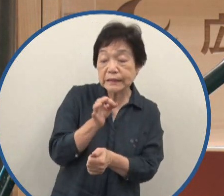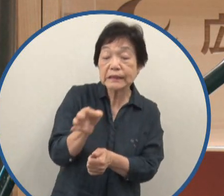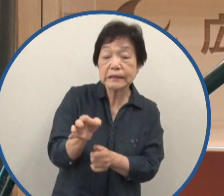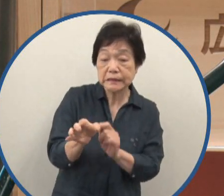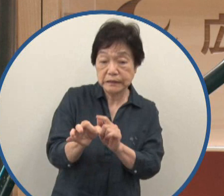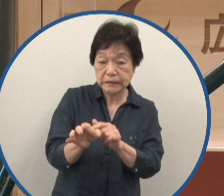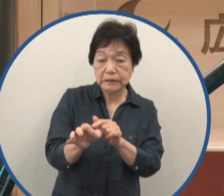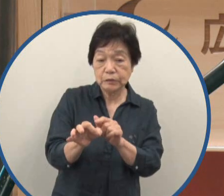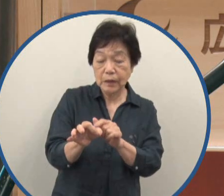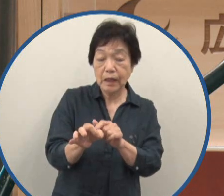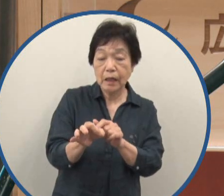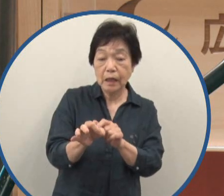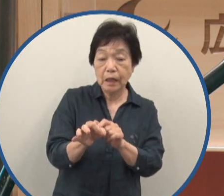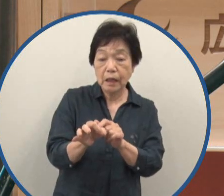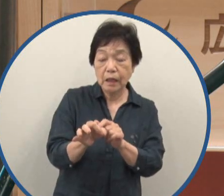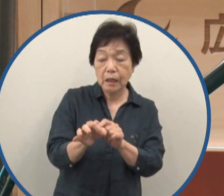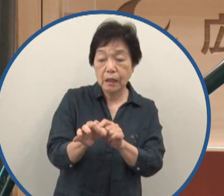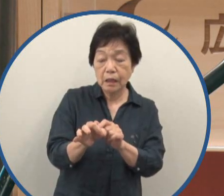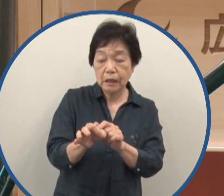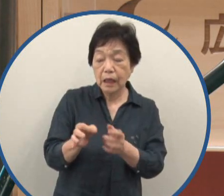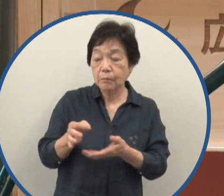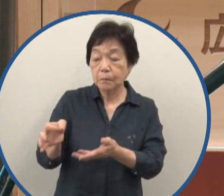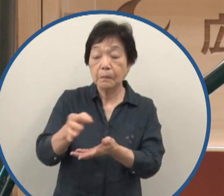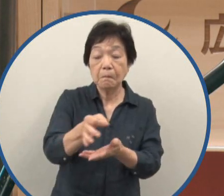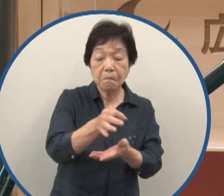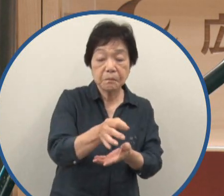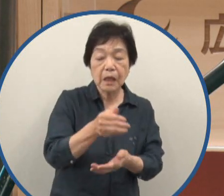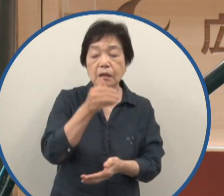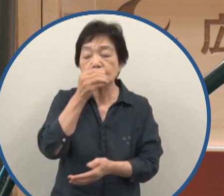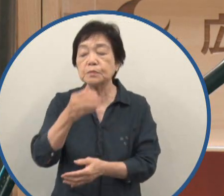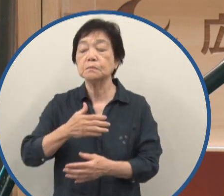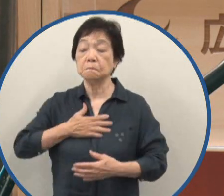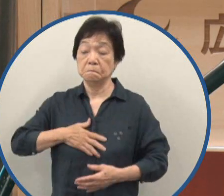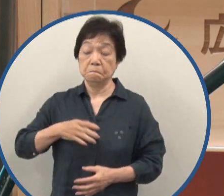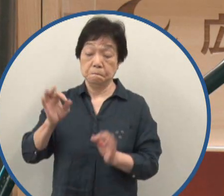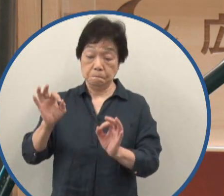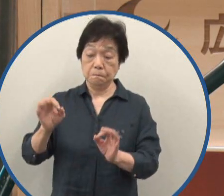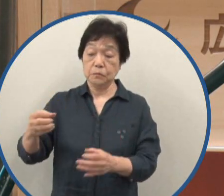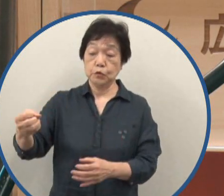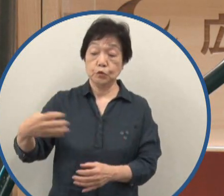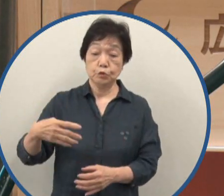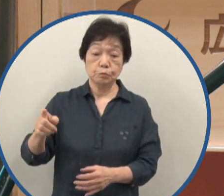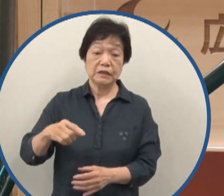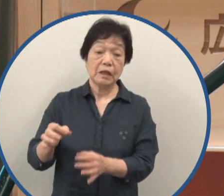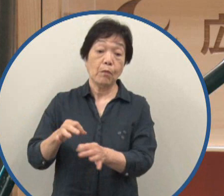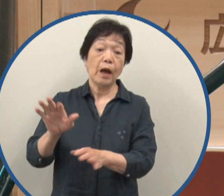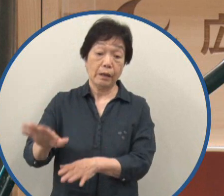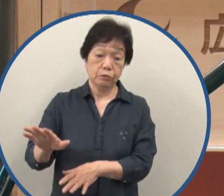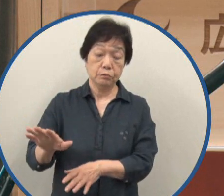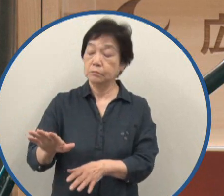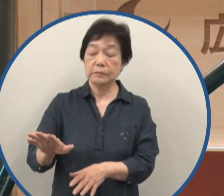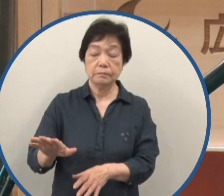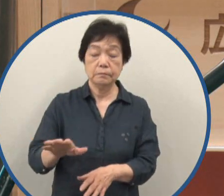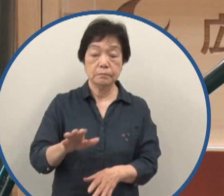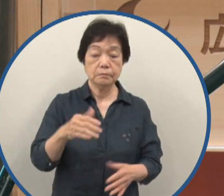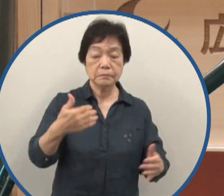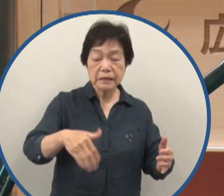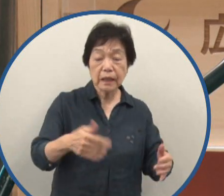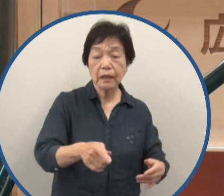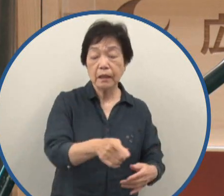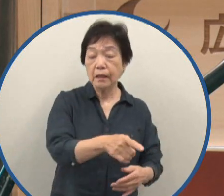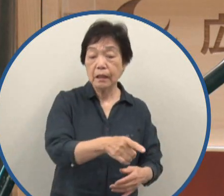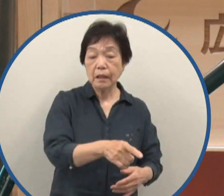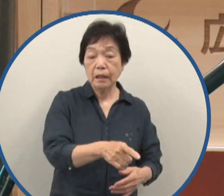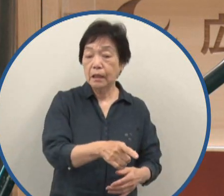ね、まあ、一定十分だというお店ももちろんありますし、で他方で